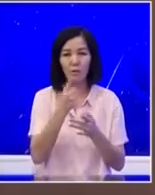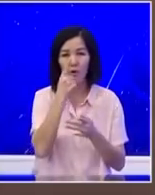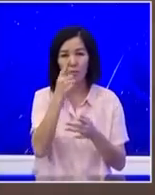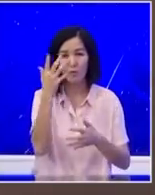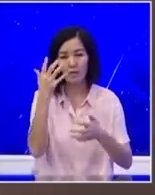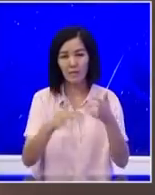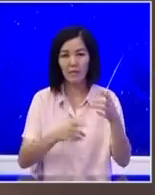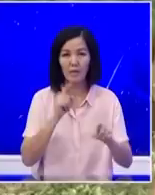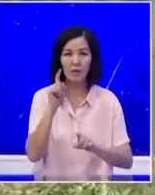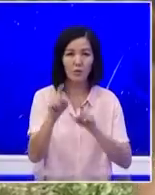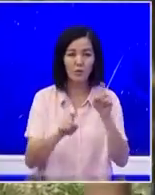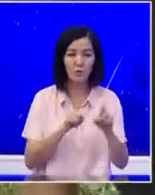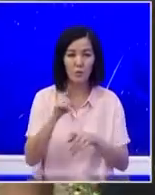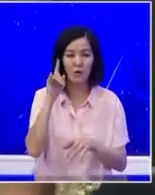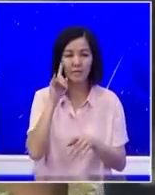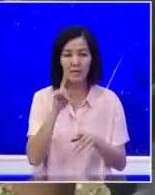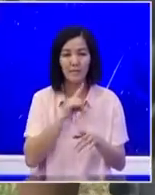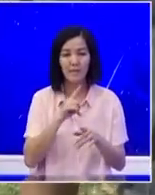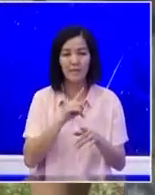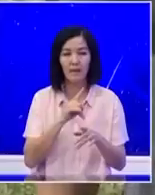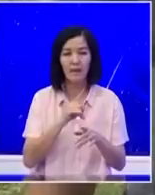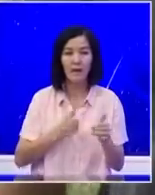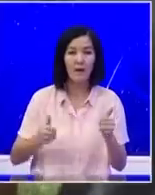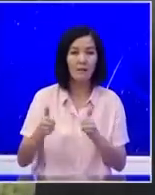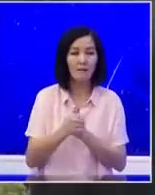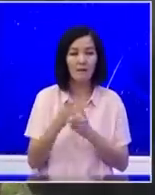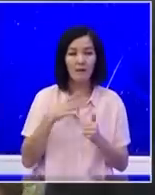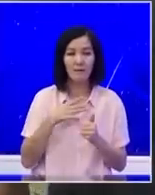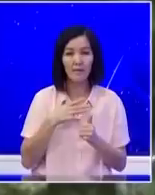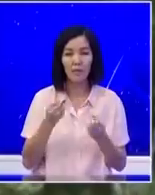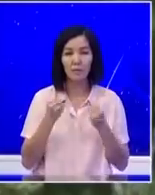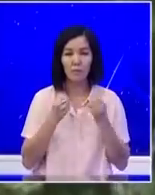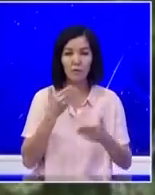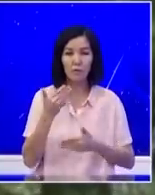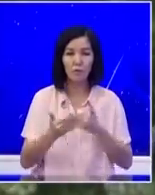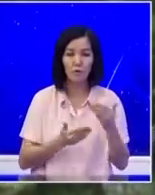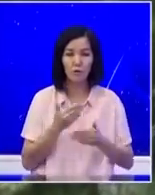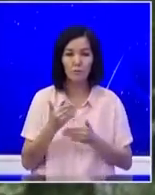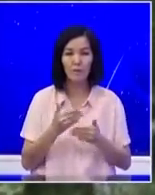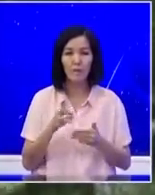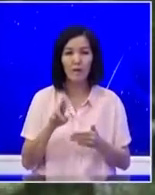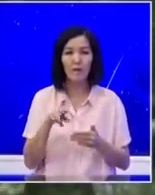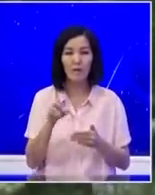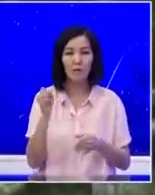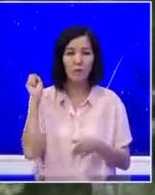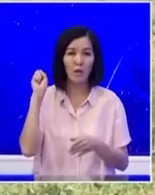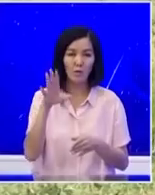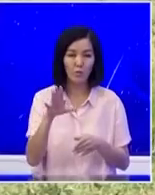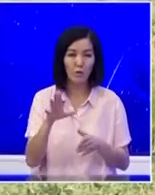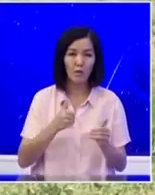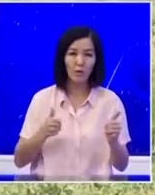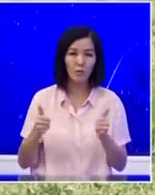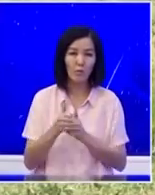жүгірумен марафон жарысында Қазақстанда алдына жан салмайды. Сонымен қатар спорттық жүріспен ядро лақтыруда да топ басында тұр.